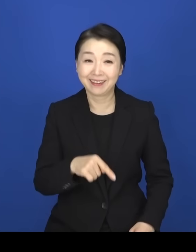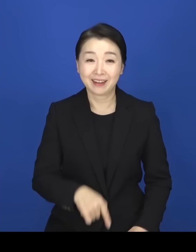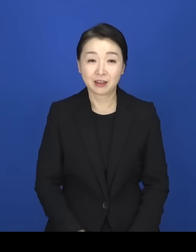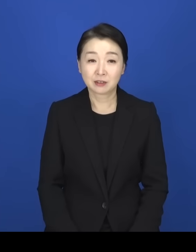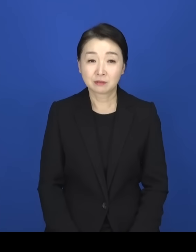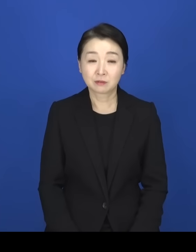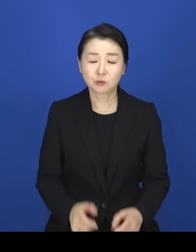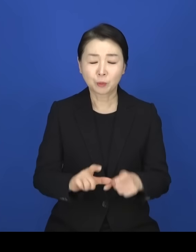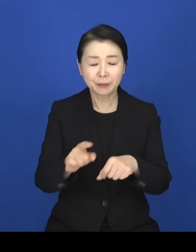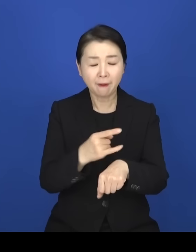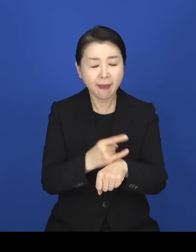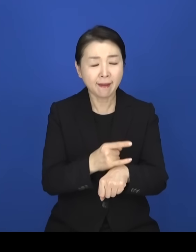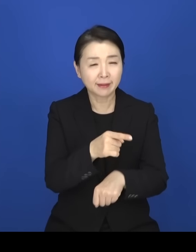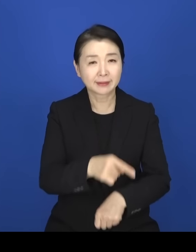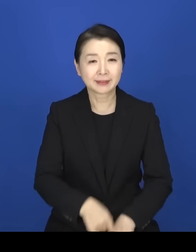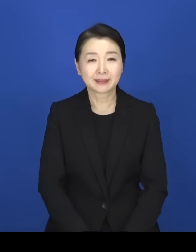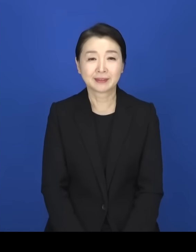꺾어.